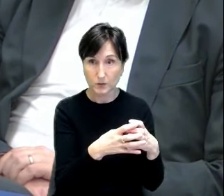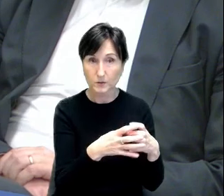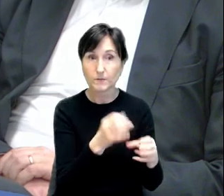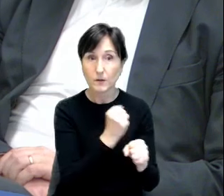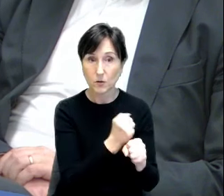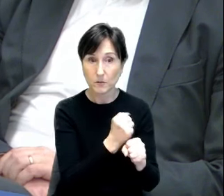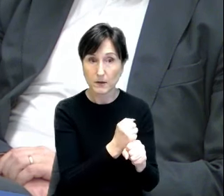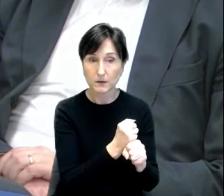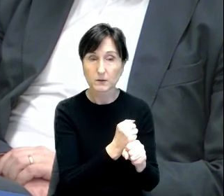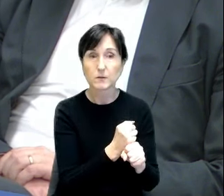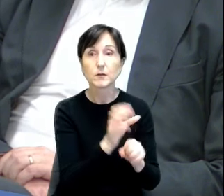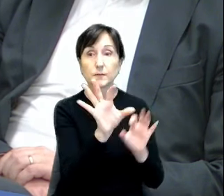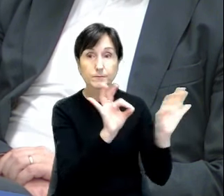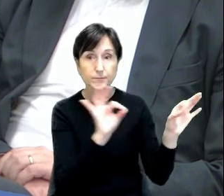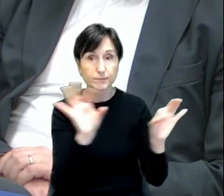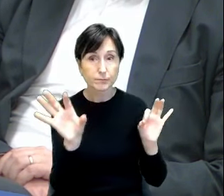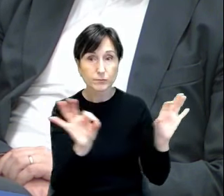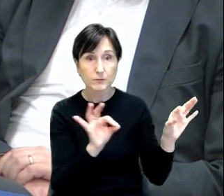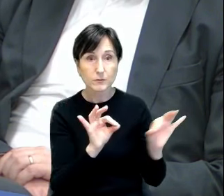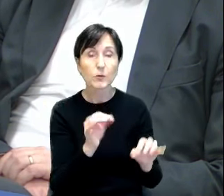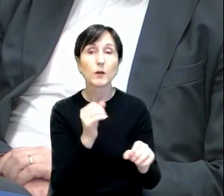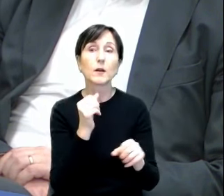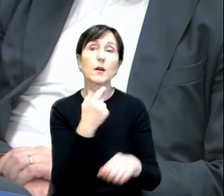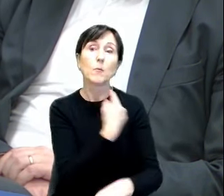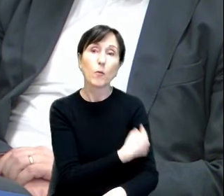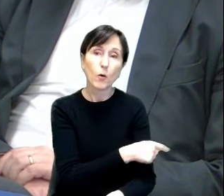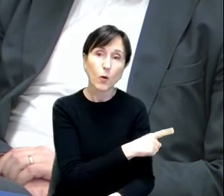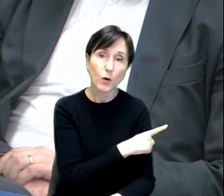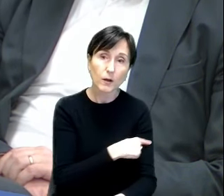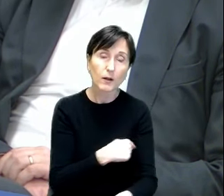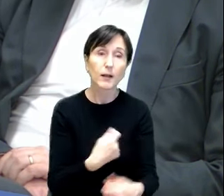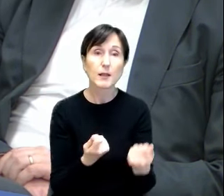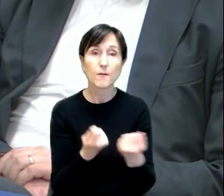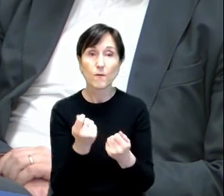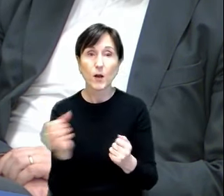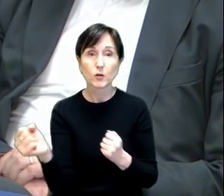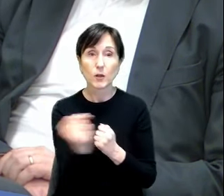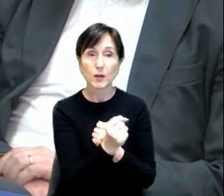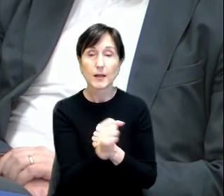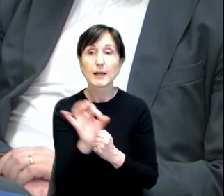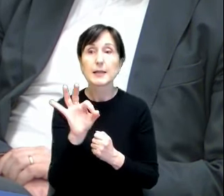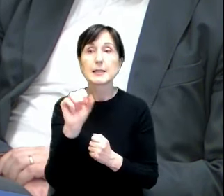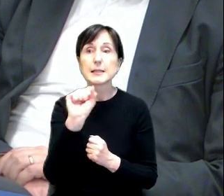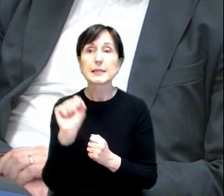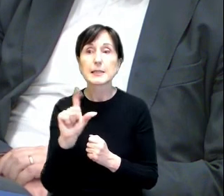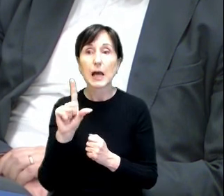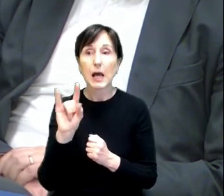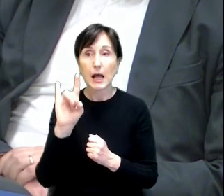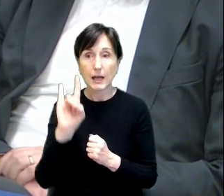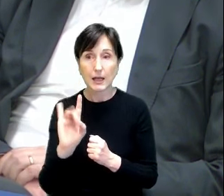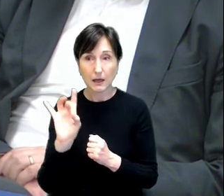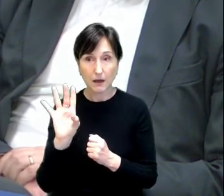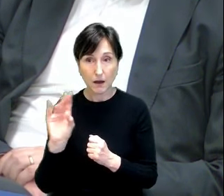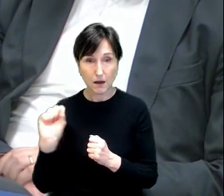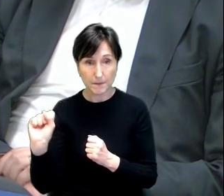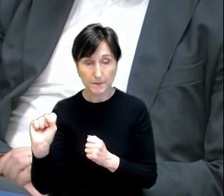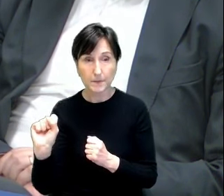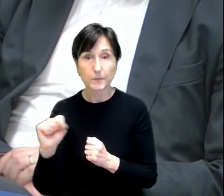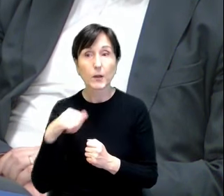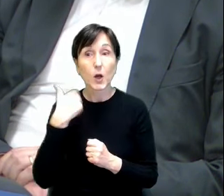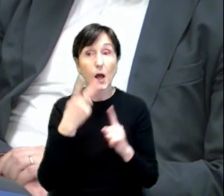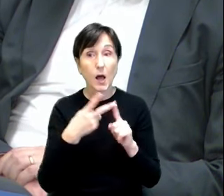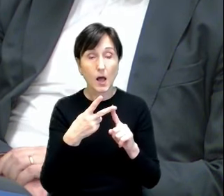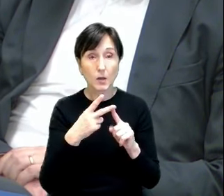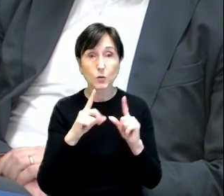koordinuojančios įstaigos miesto poliklinikos vadovą daktarą joną sąlyga antras uždavinys kuris irgi buvo nelengvas tai yra